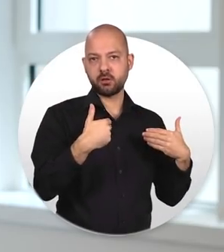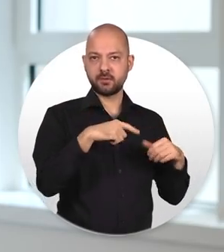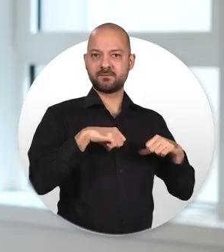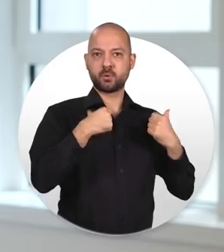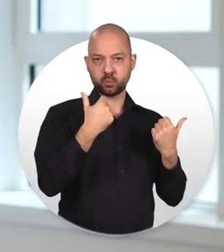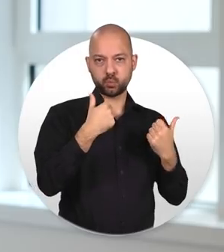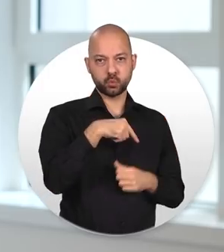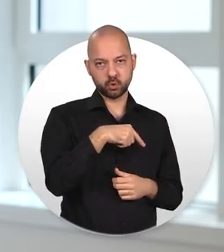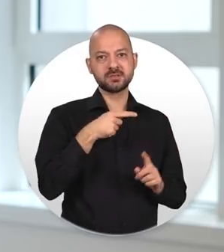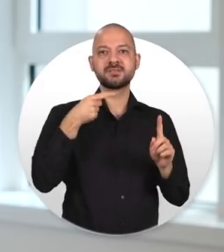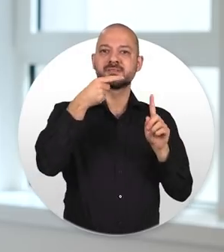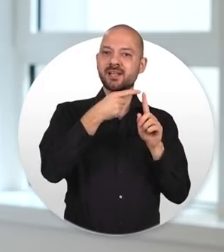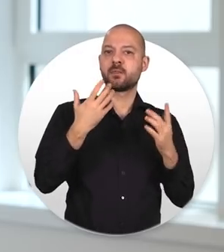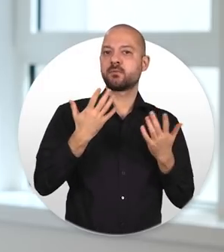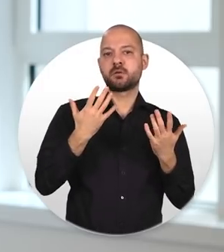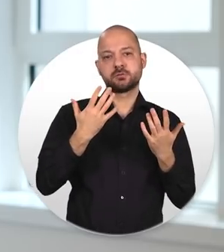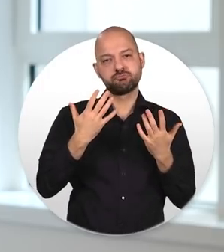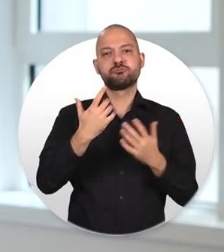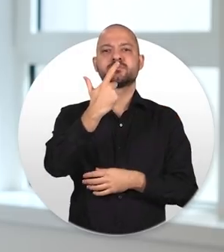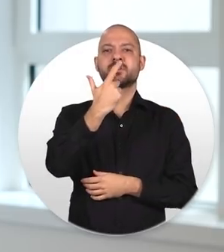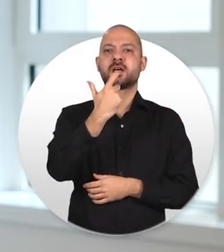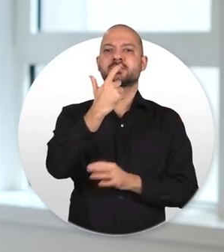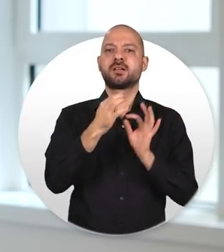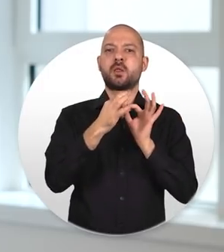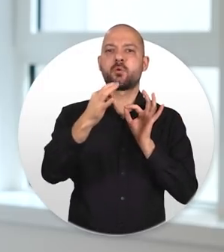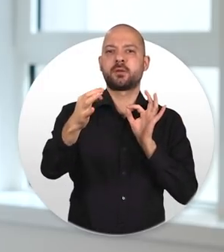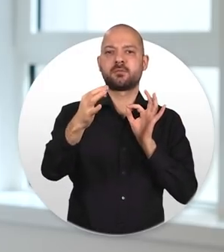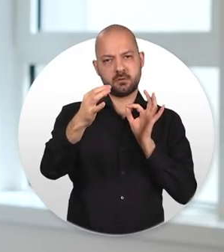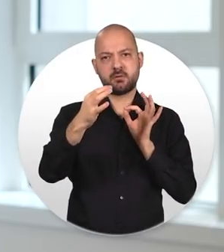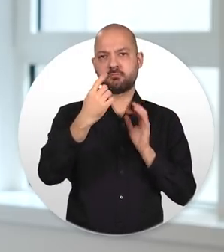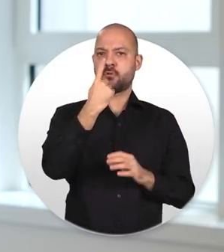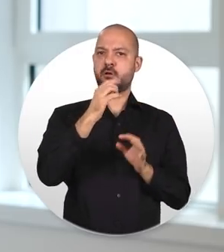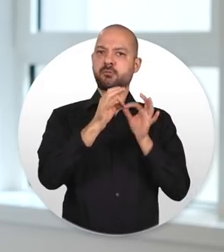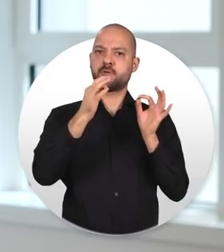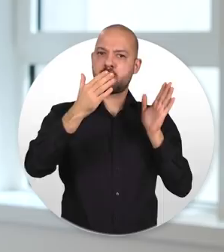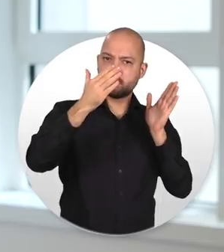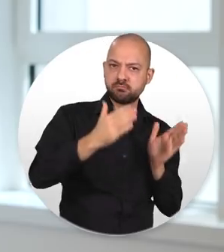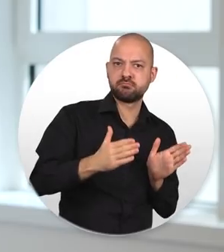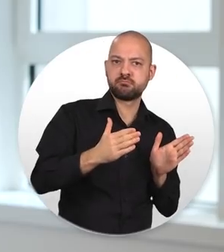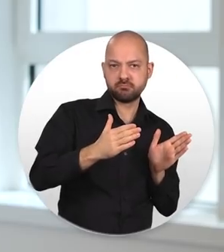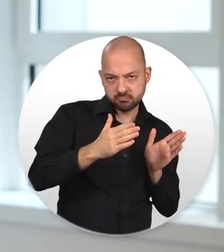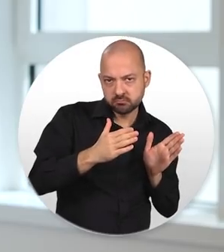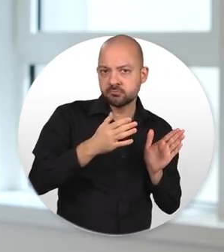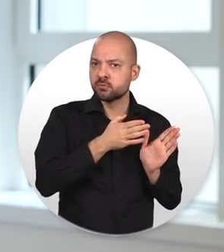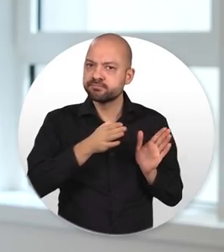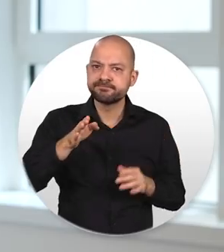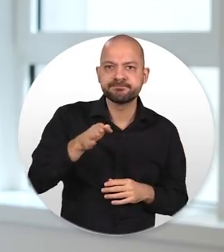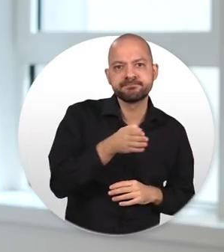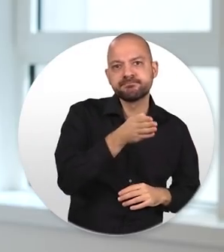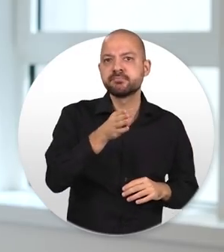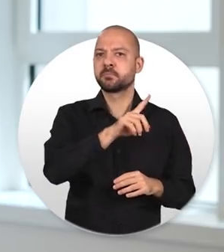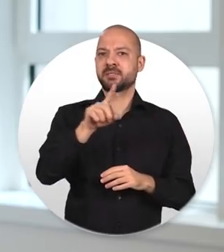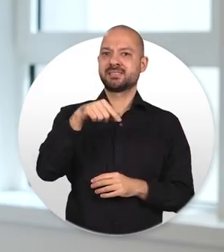Denn die Sache war dann ein neues Fort von einer Gemenge aus Fort. Dann 20 Kilometer zu wandern über den Tag und